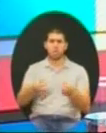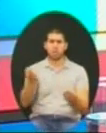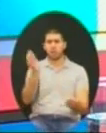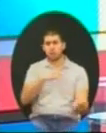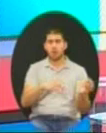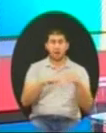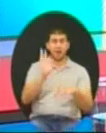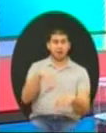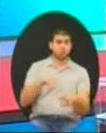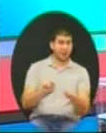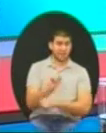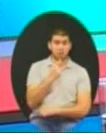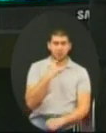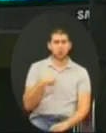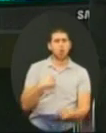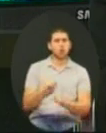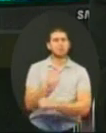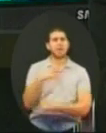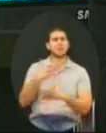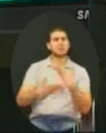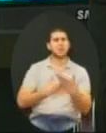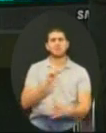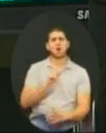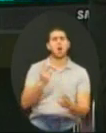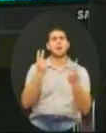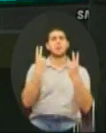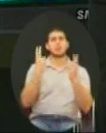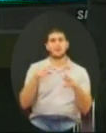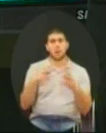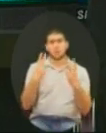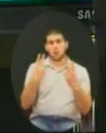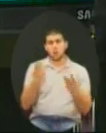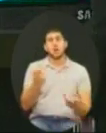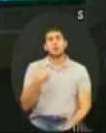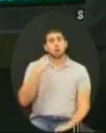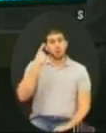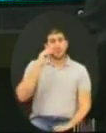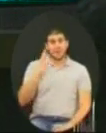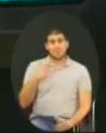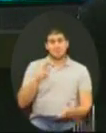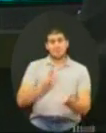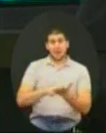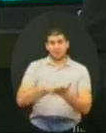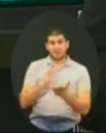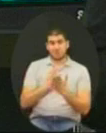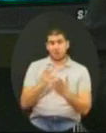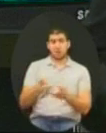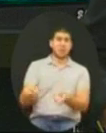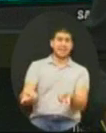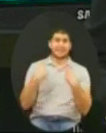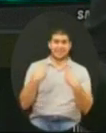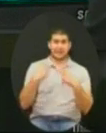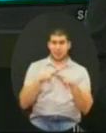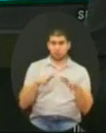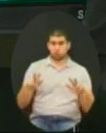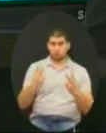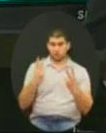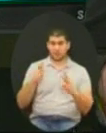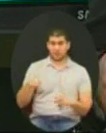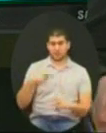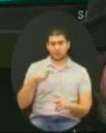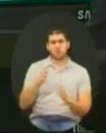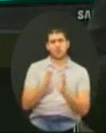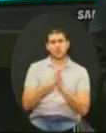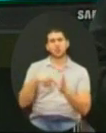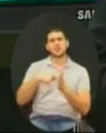מיני... גם שאתרנו אמרנו שאנחנו עותרים על התהליך ולא על המהות, למרות שהמהות לא מושלמת. אני חושב שאם כבר בגץ הוריד את זה חזרה לשטח, כמו שאומרים, אנחנו נבקש